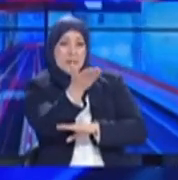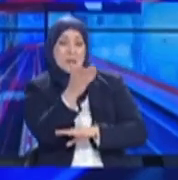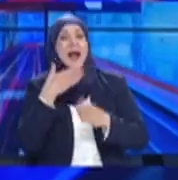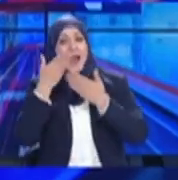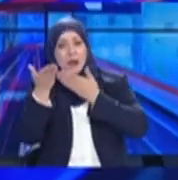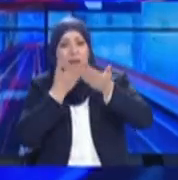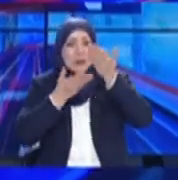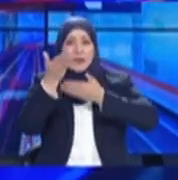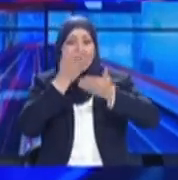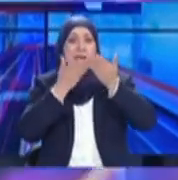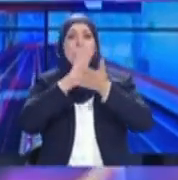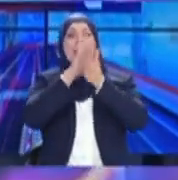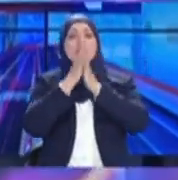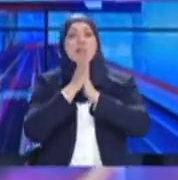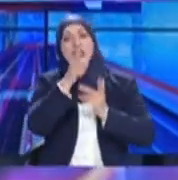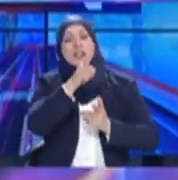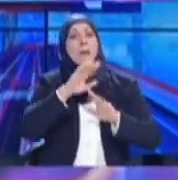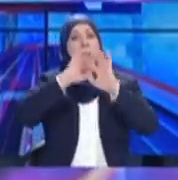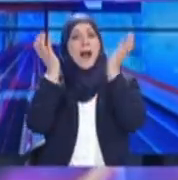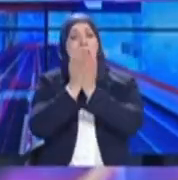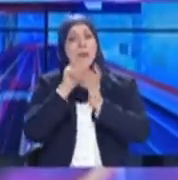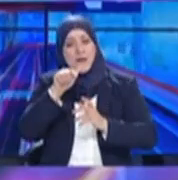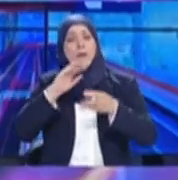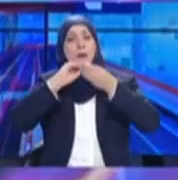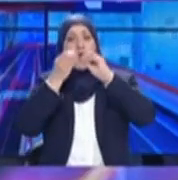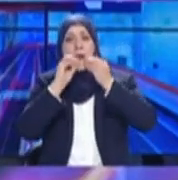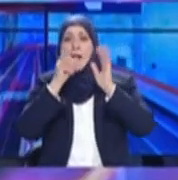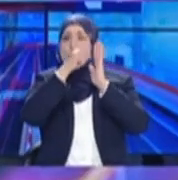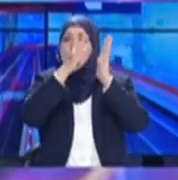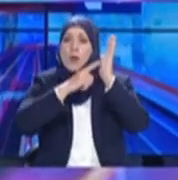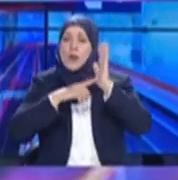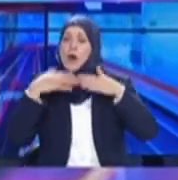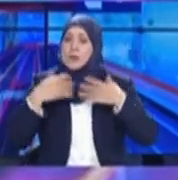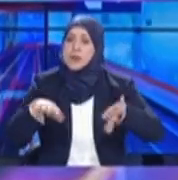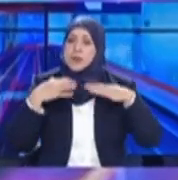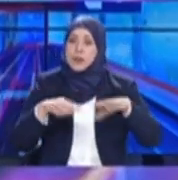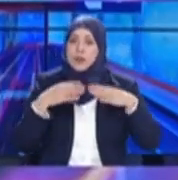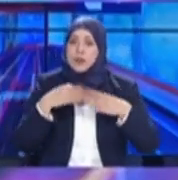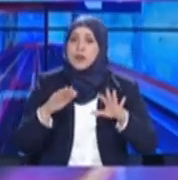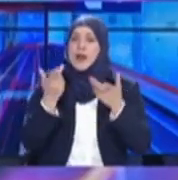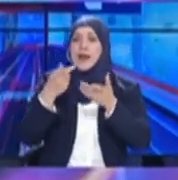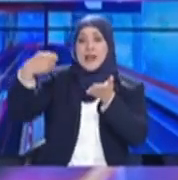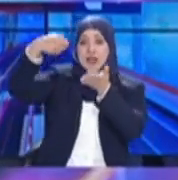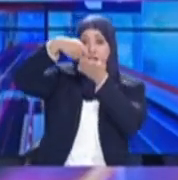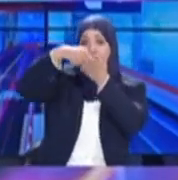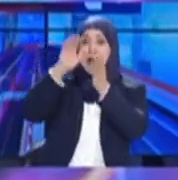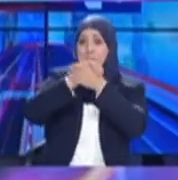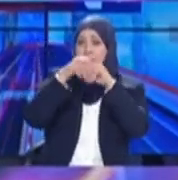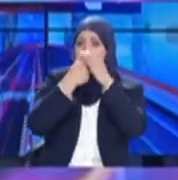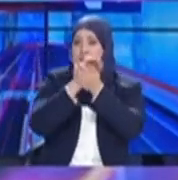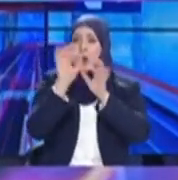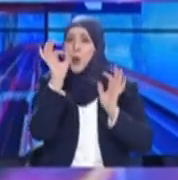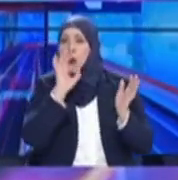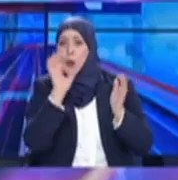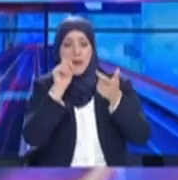الجامعه العام اليوم بتقول لك اشكاليات كبيره على مستوى التزود بالجيل المعقم على مستواه